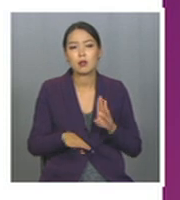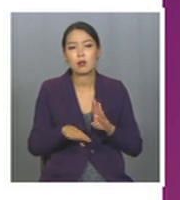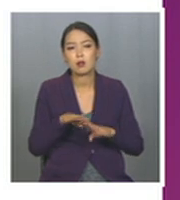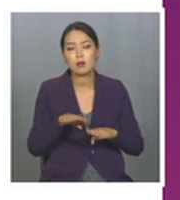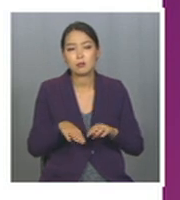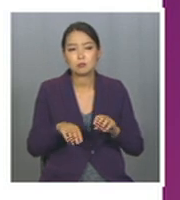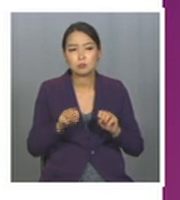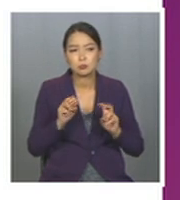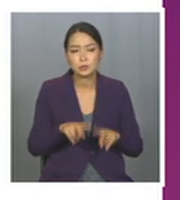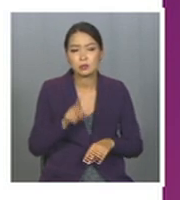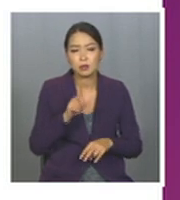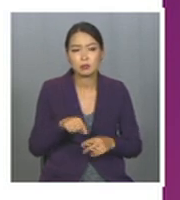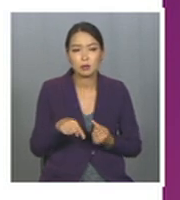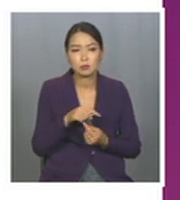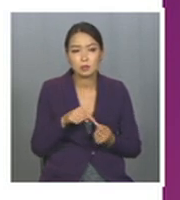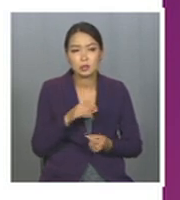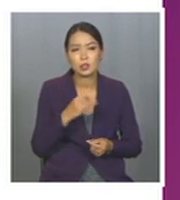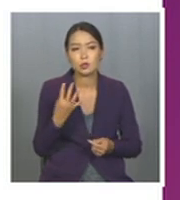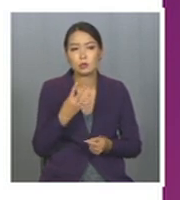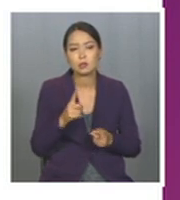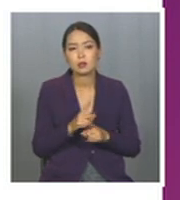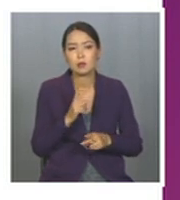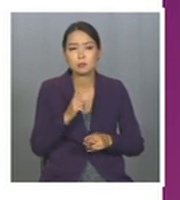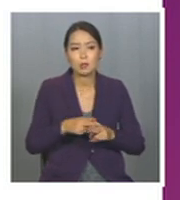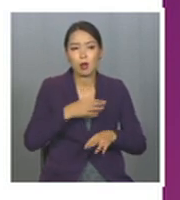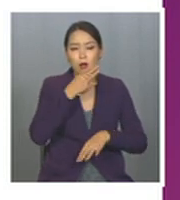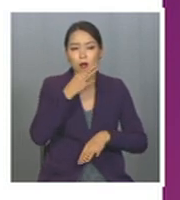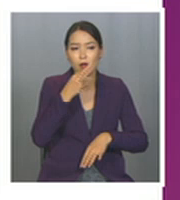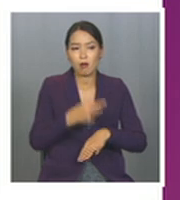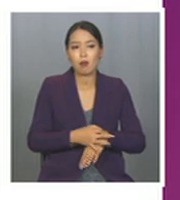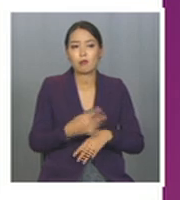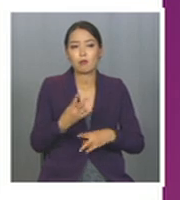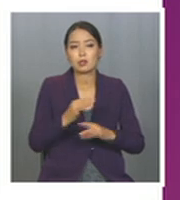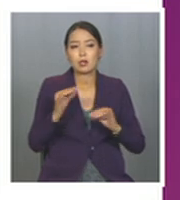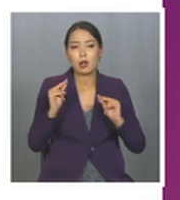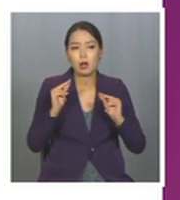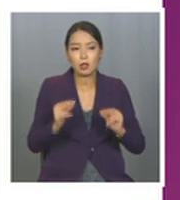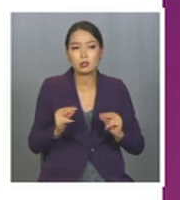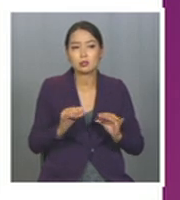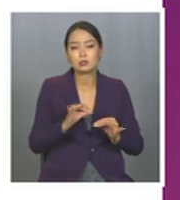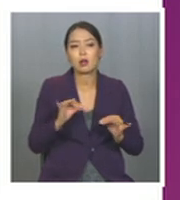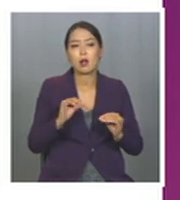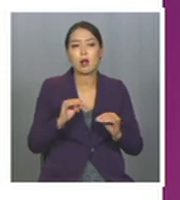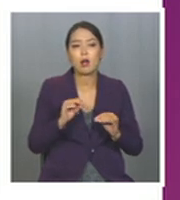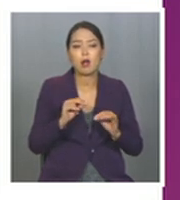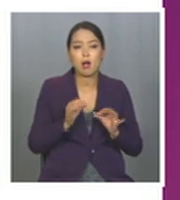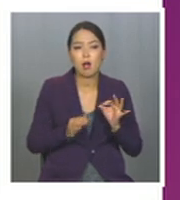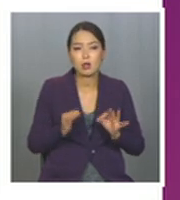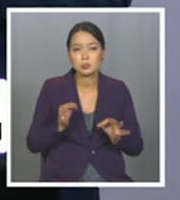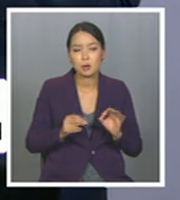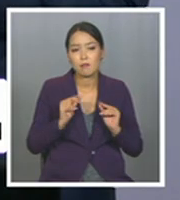және төртіншіде темірдей тәртіп пен жауапкершілік, және әділдік, сонымен қоса адалдық. Егер де біз